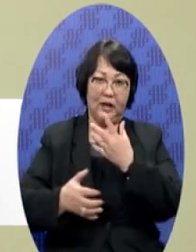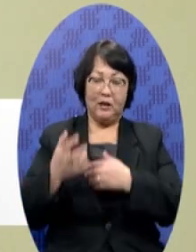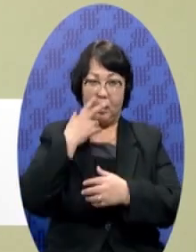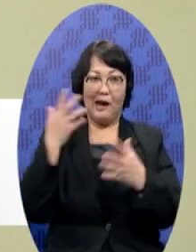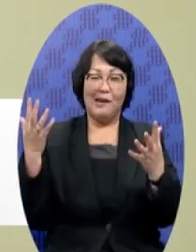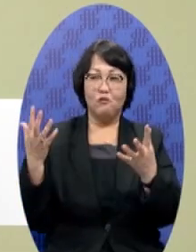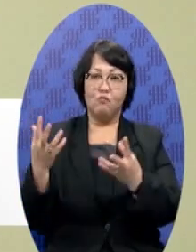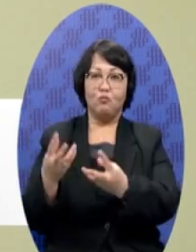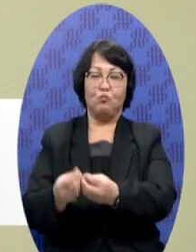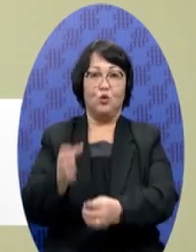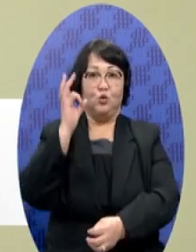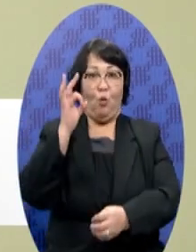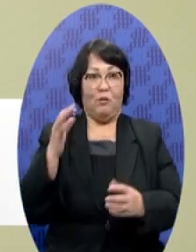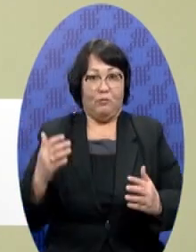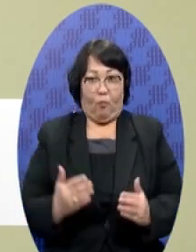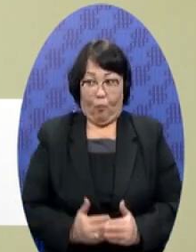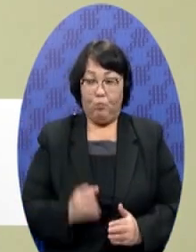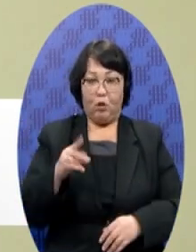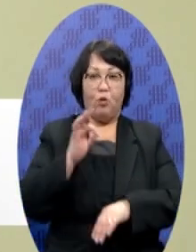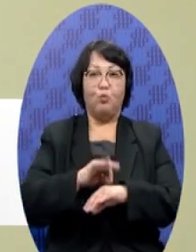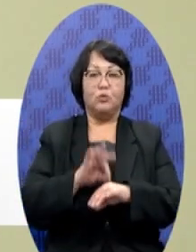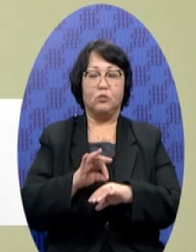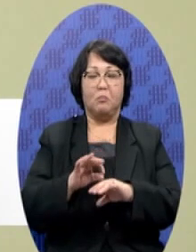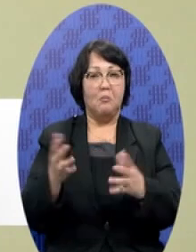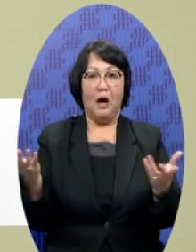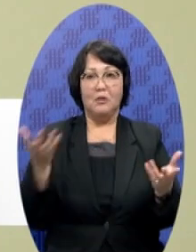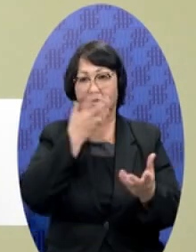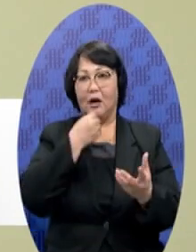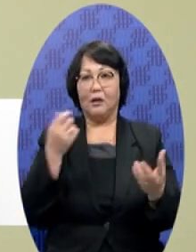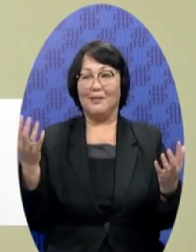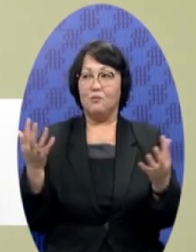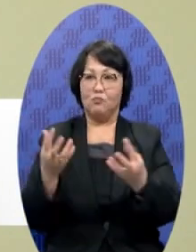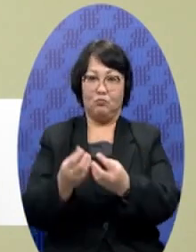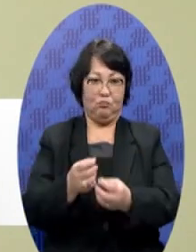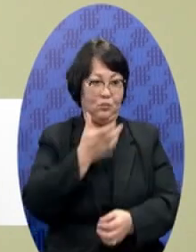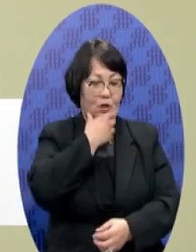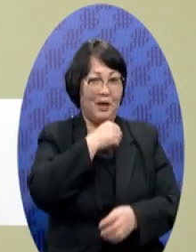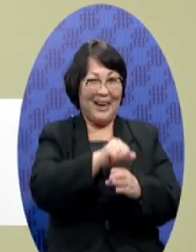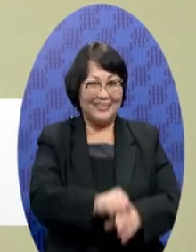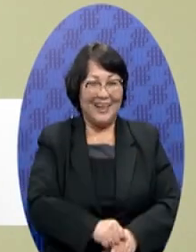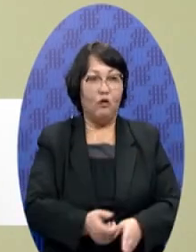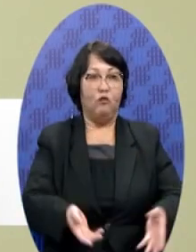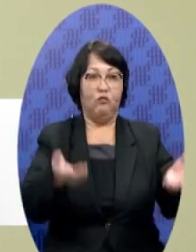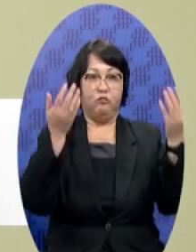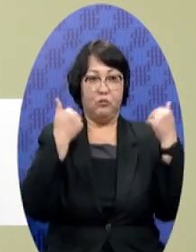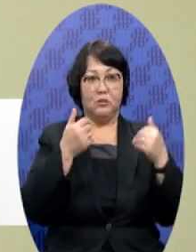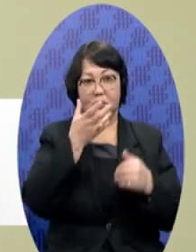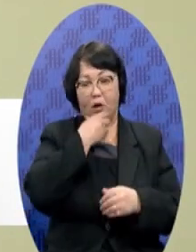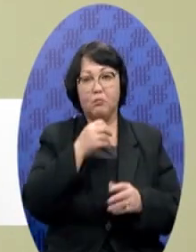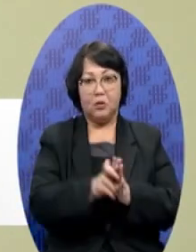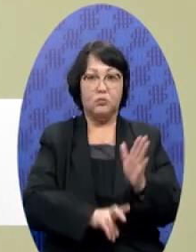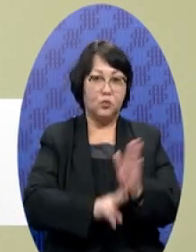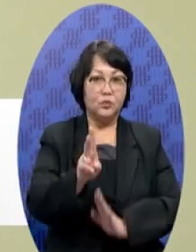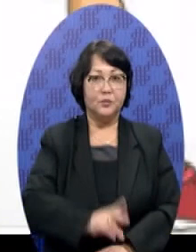энэгээр дагаад буурна. Хүрэлт энэ тарианы хүрэлцээ гэсэн энэгээр дагаад нэмэгдэн манай ачаалч гэсэн манай эмнэлгийн хүрээнд бол багасах